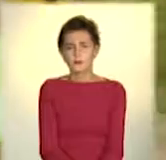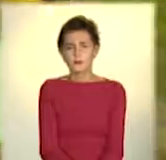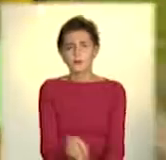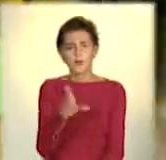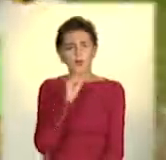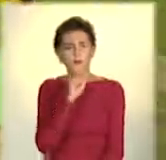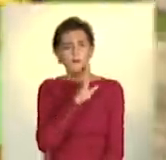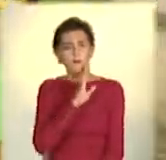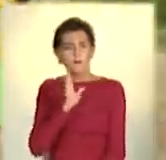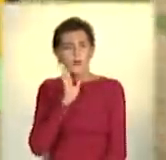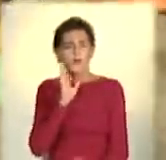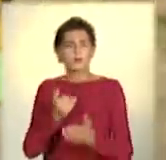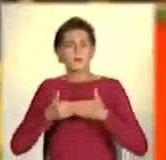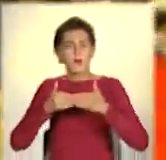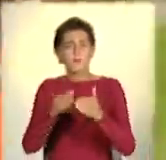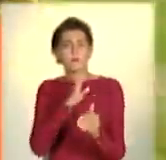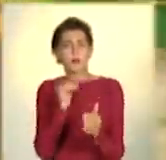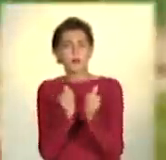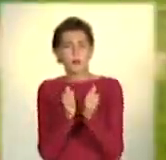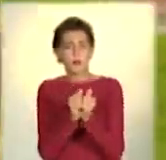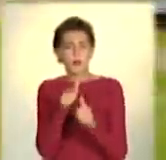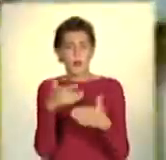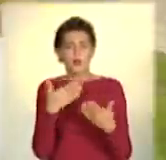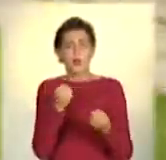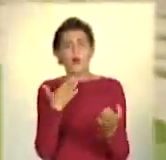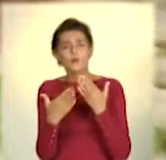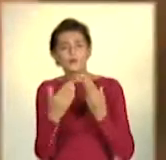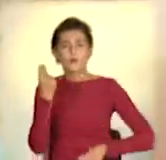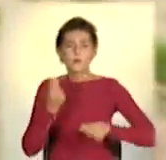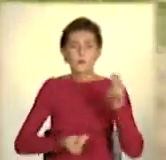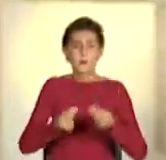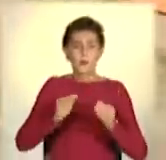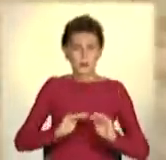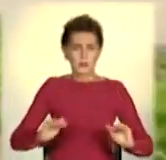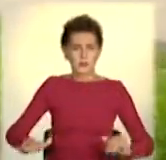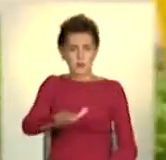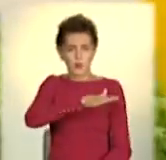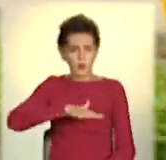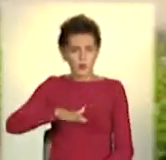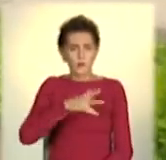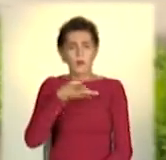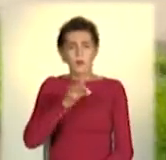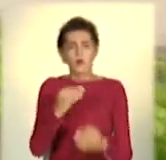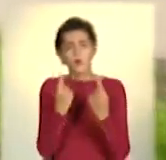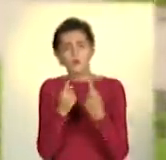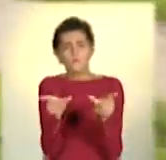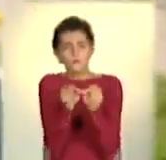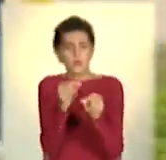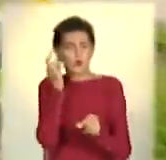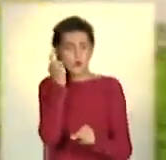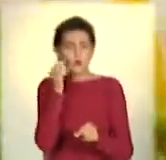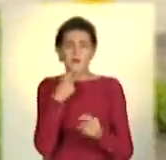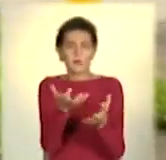мама, та діта, мама. Мама сидить. Йому немає з ким бавитися на дитячому майданчику. Однолітки до компанії